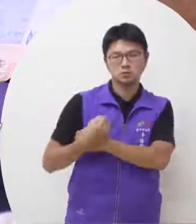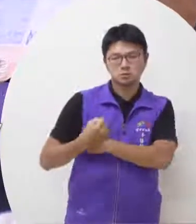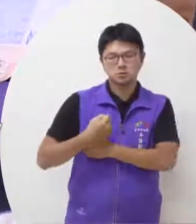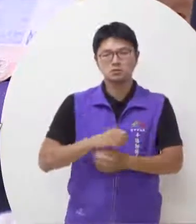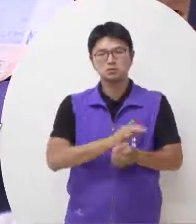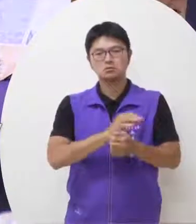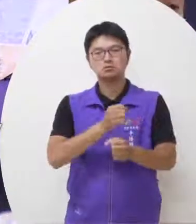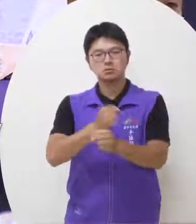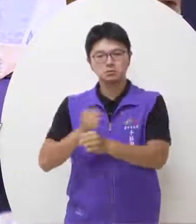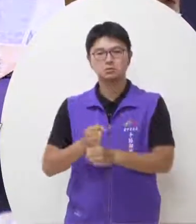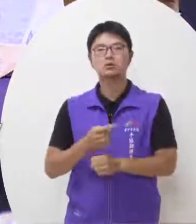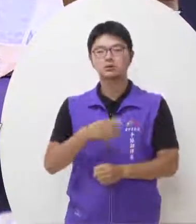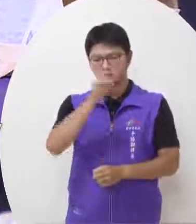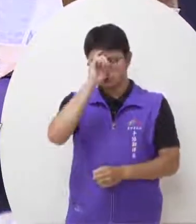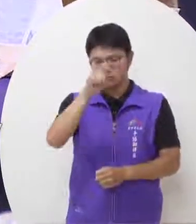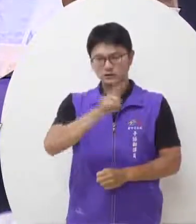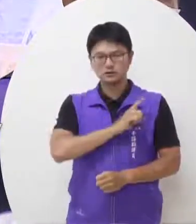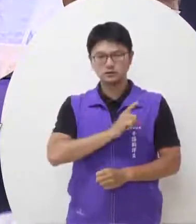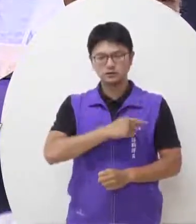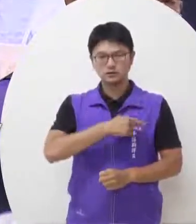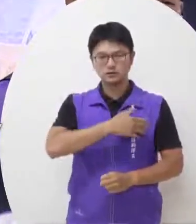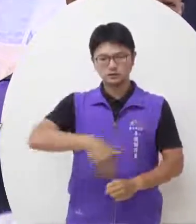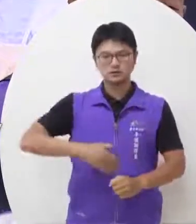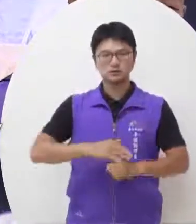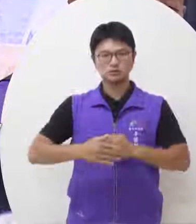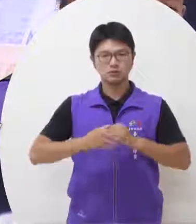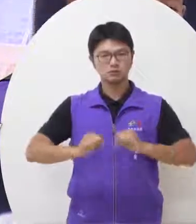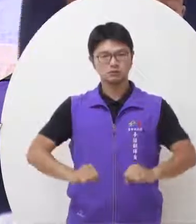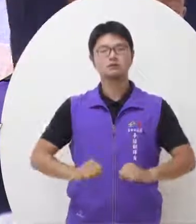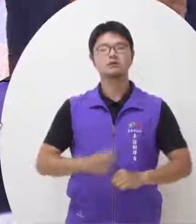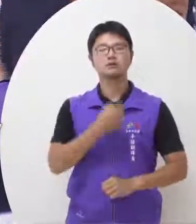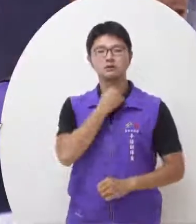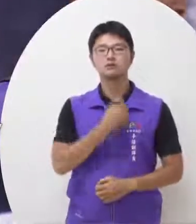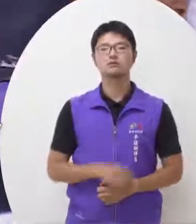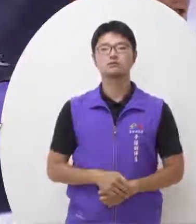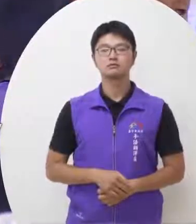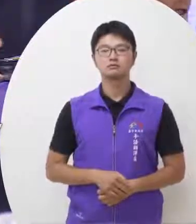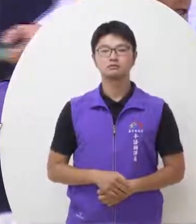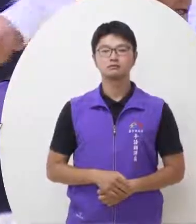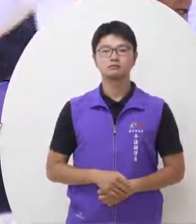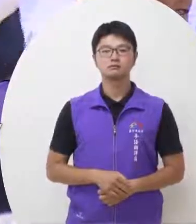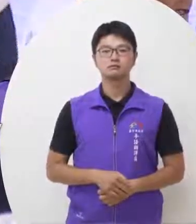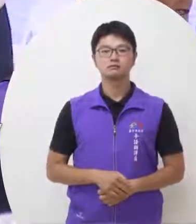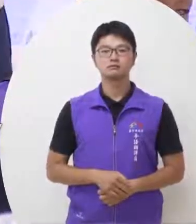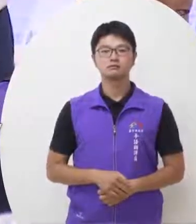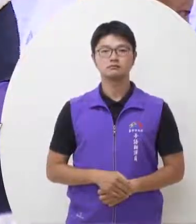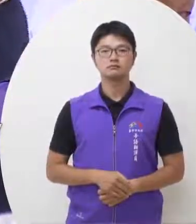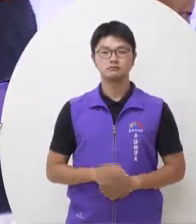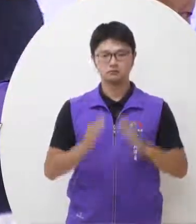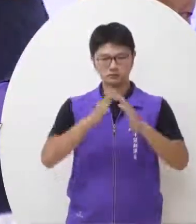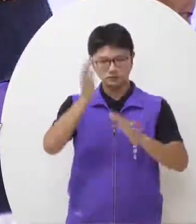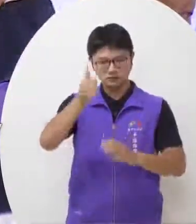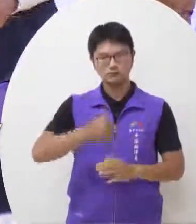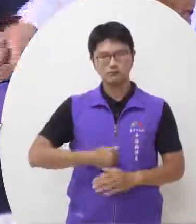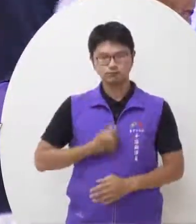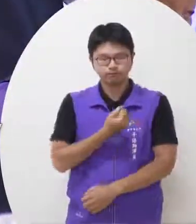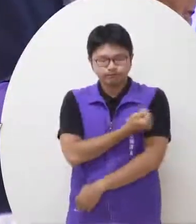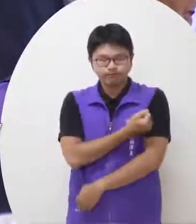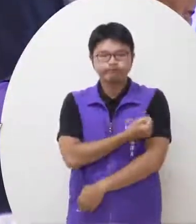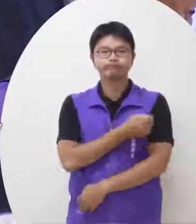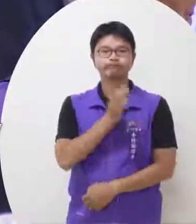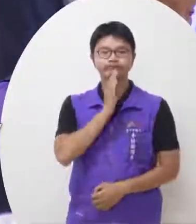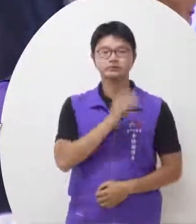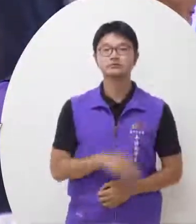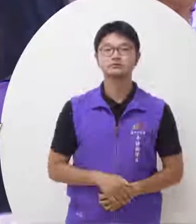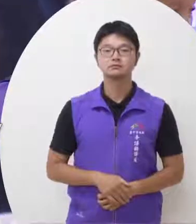是温年很衷心的期待。因为里长路、市长路真的都是非常辛苦的。还有就